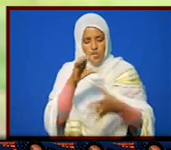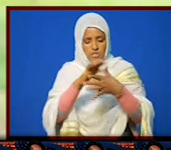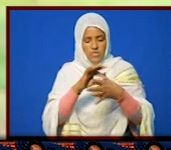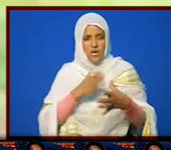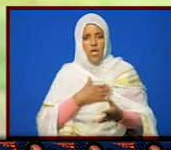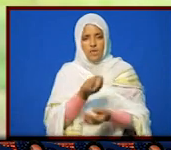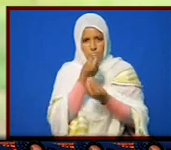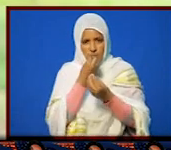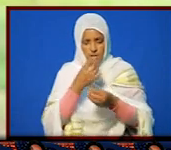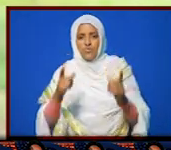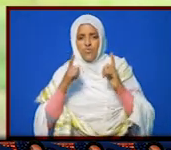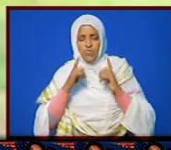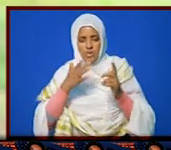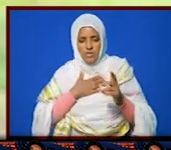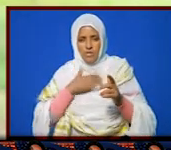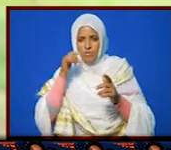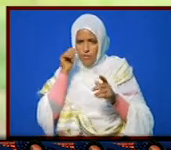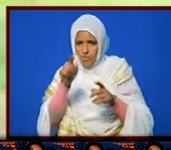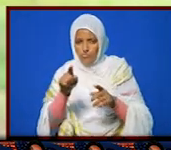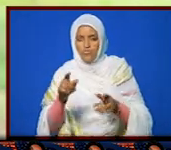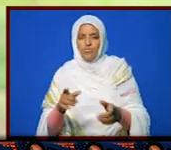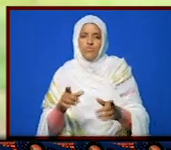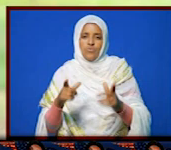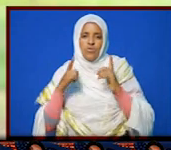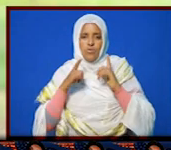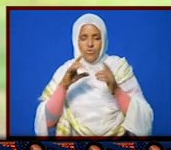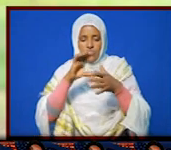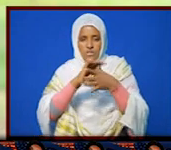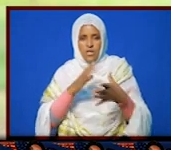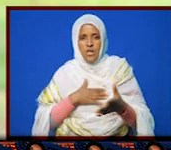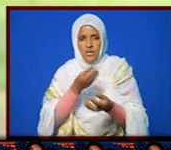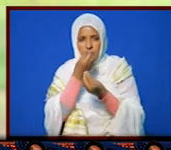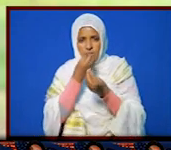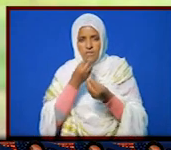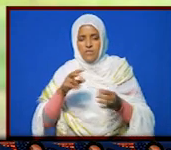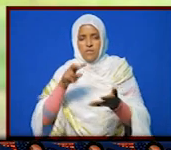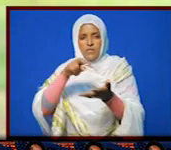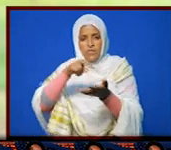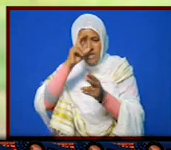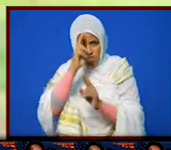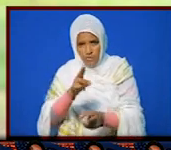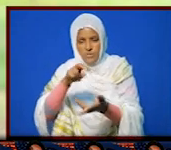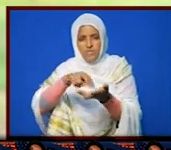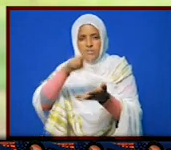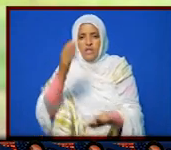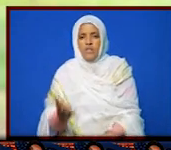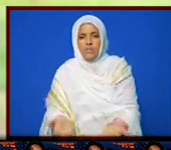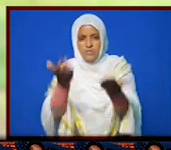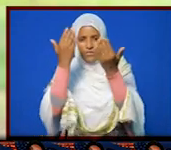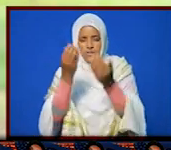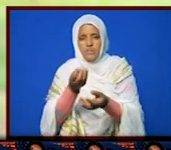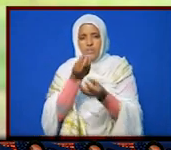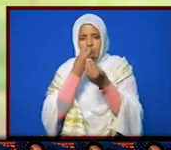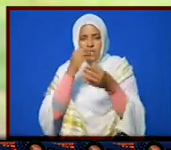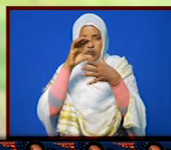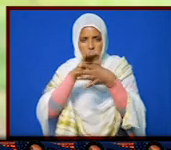እላችኋለሁ ስጋዬን የበላ ከእኔ ጋር ይኖራል፣ እኔም በርሱ ሁሉ ሁኜ እኖራለሁ። ስጋዬን የበላ ትንሣኤ ዘለክብር የክብር